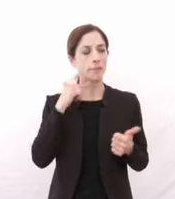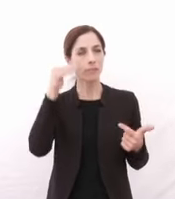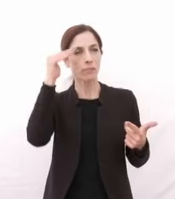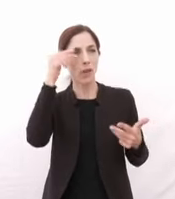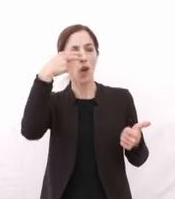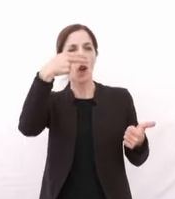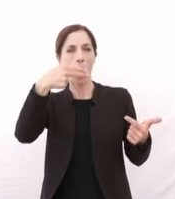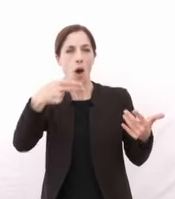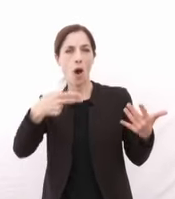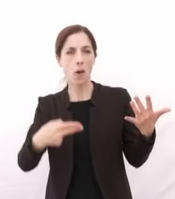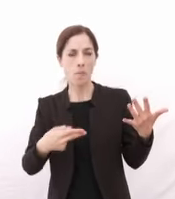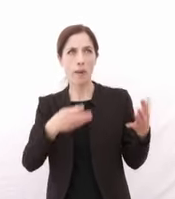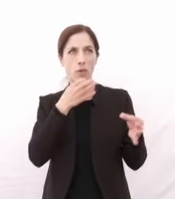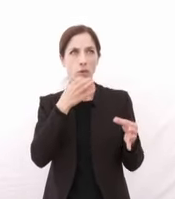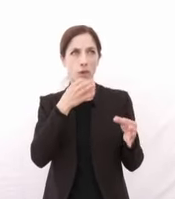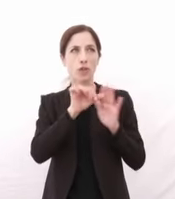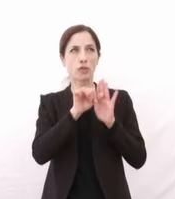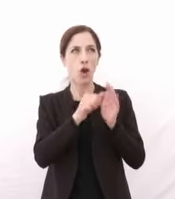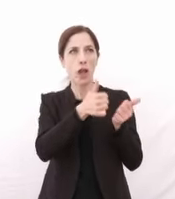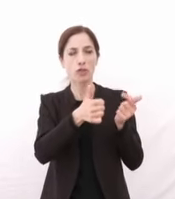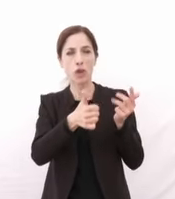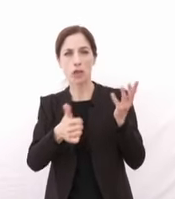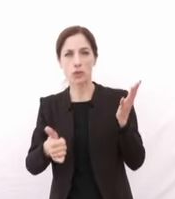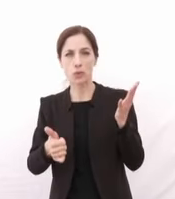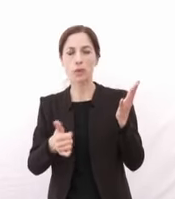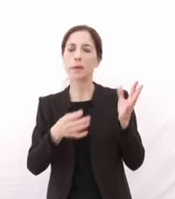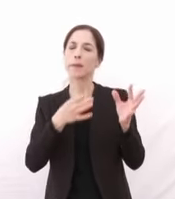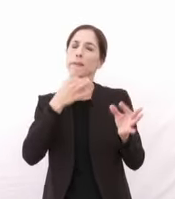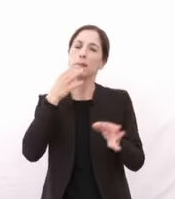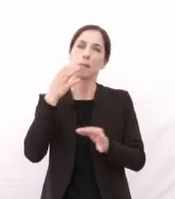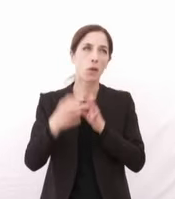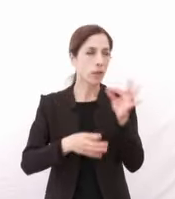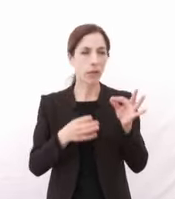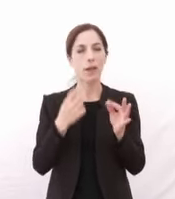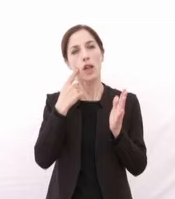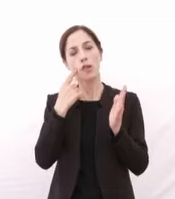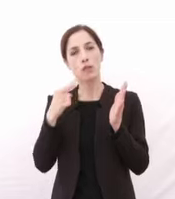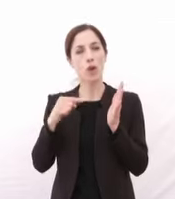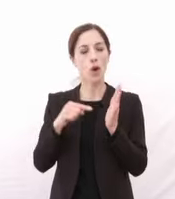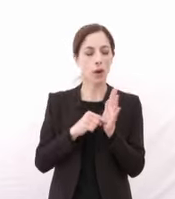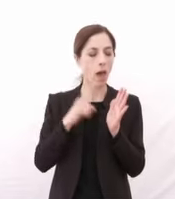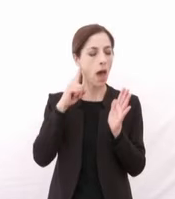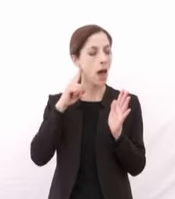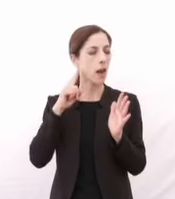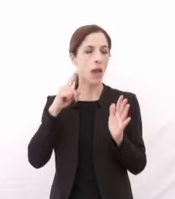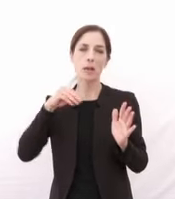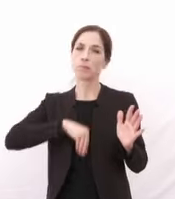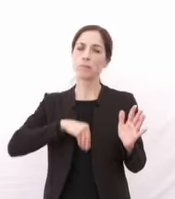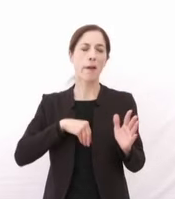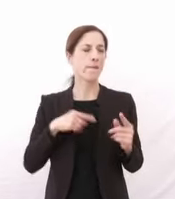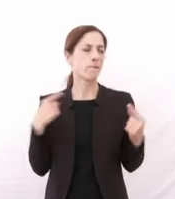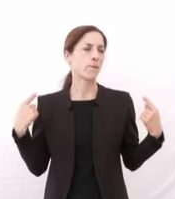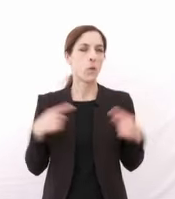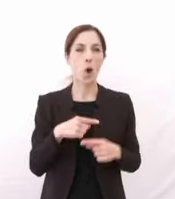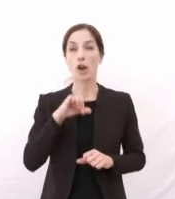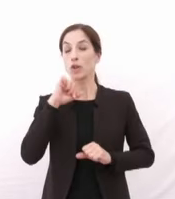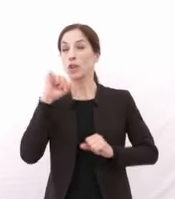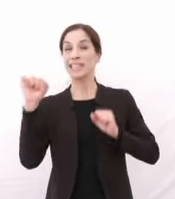storie vuol dire ripercorrere quel solco infinito di vuoto e di disperazione tracciato da